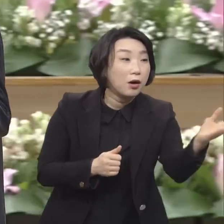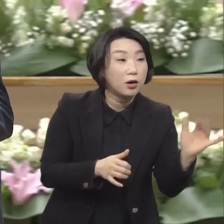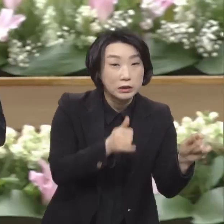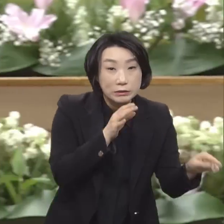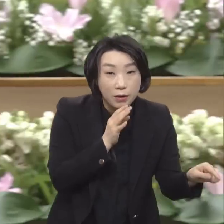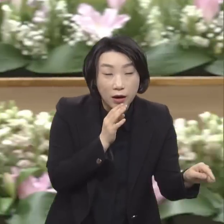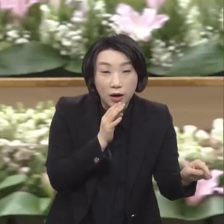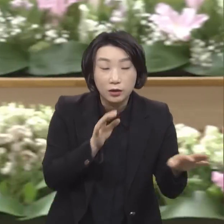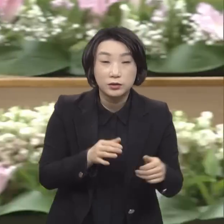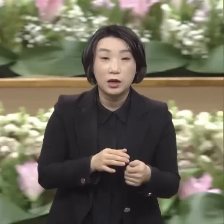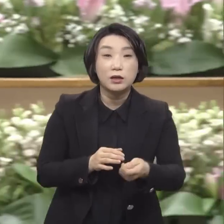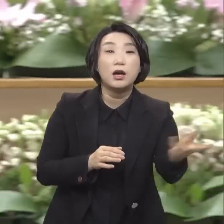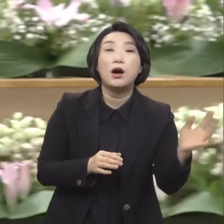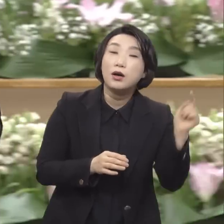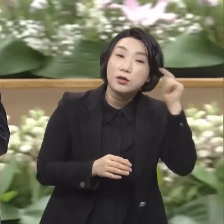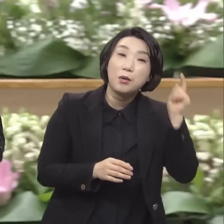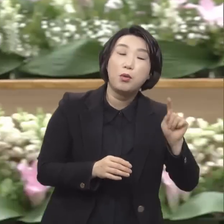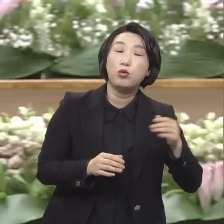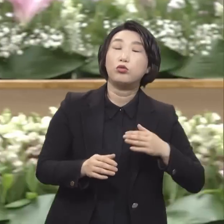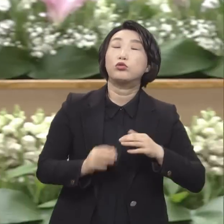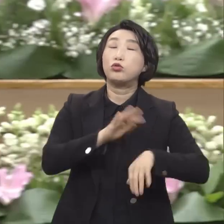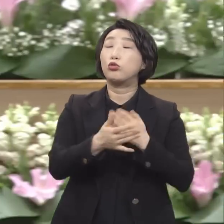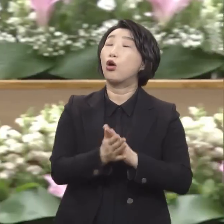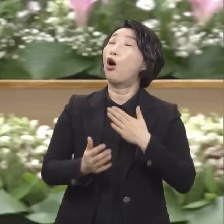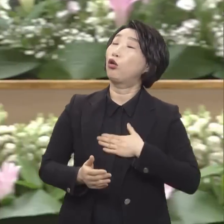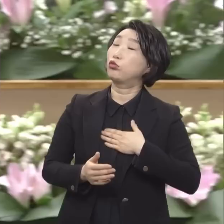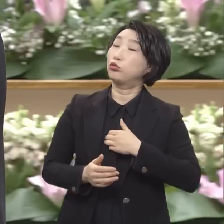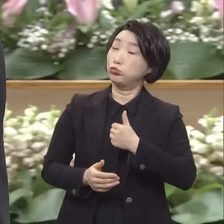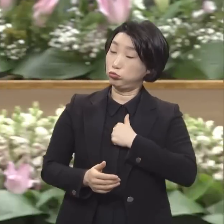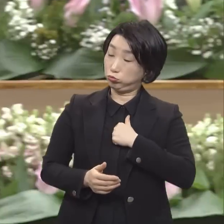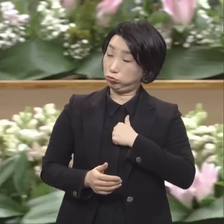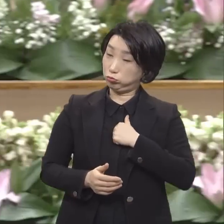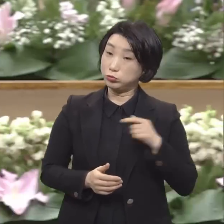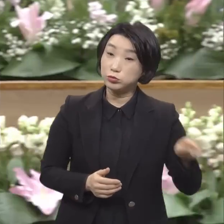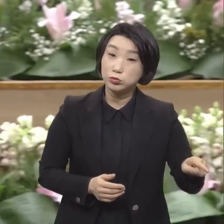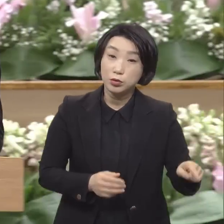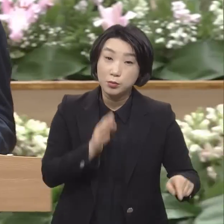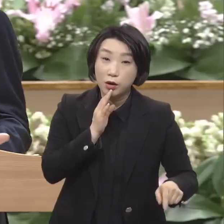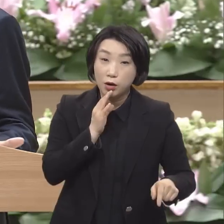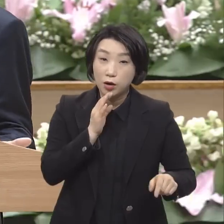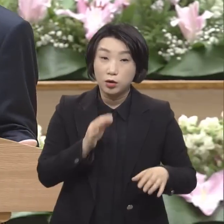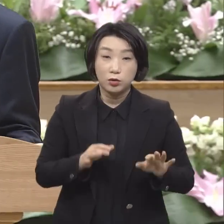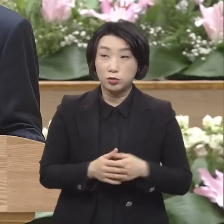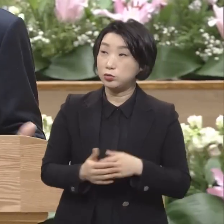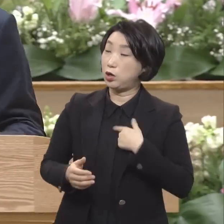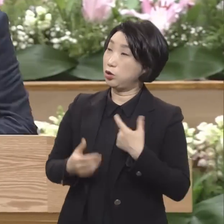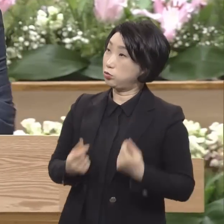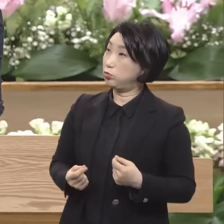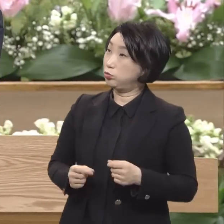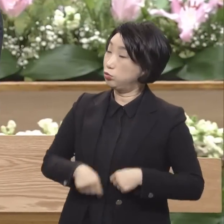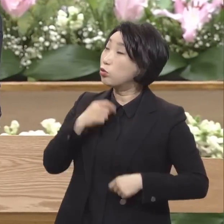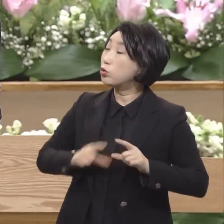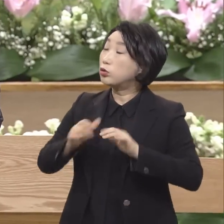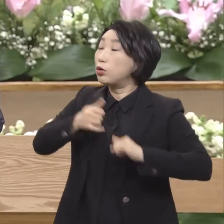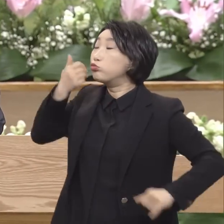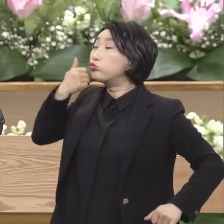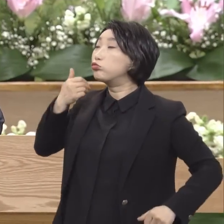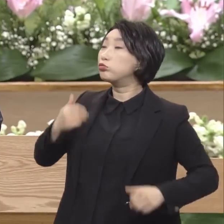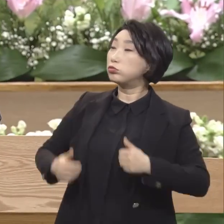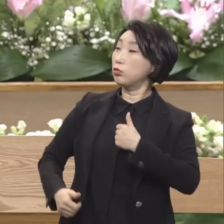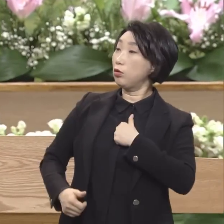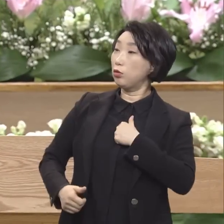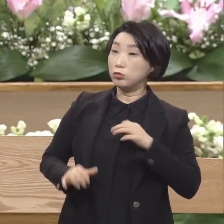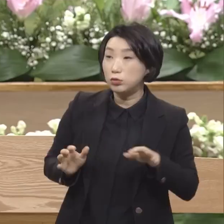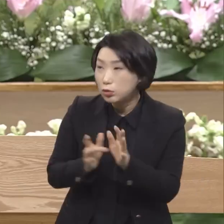사람들이 자기들은 성경을 잘 알아. 자기들은 정말로 나처럼 뭐 이렇게 사는 사람이 없어. 그런데